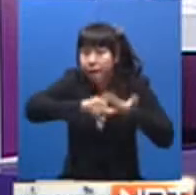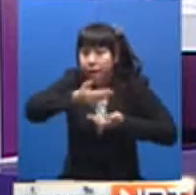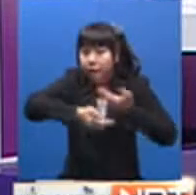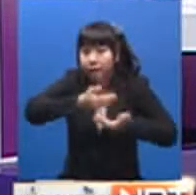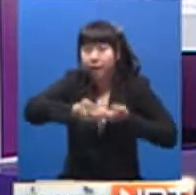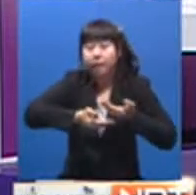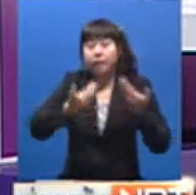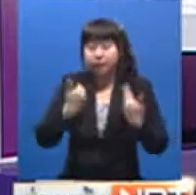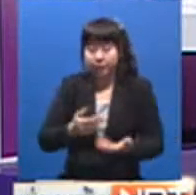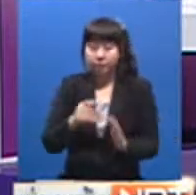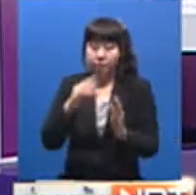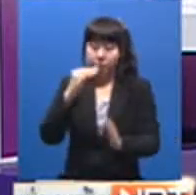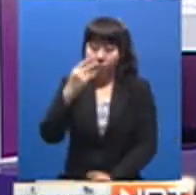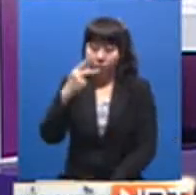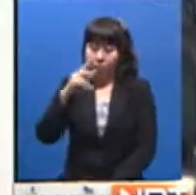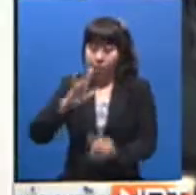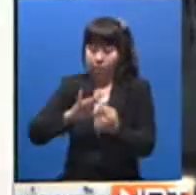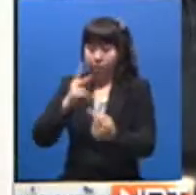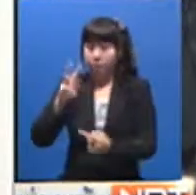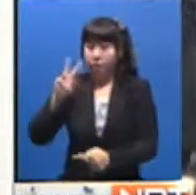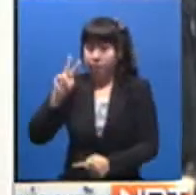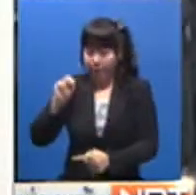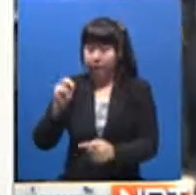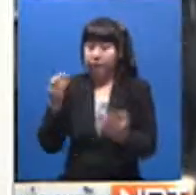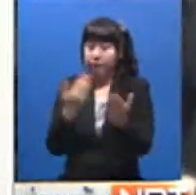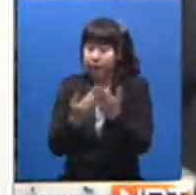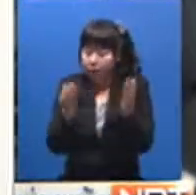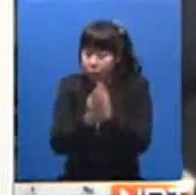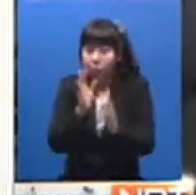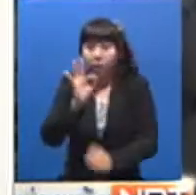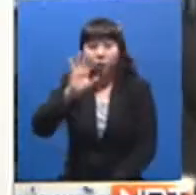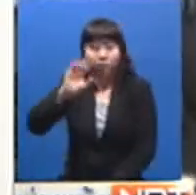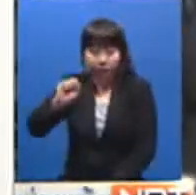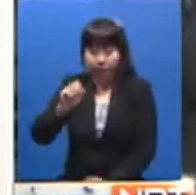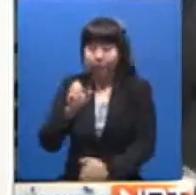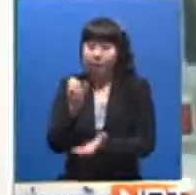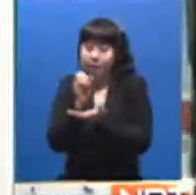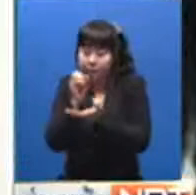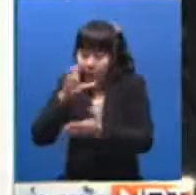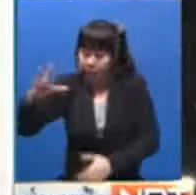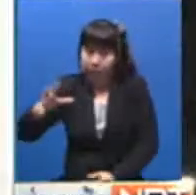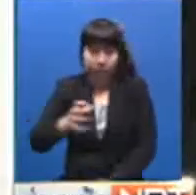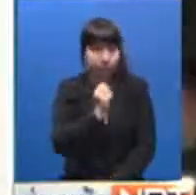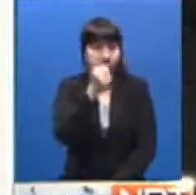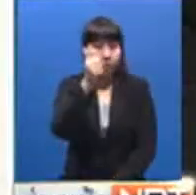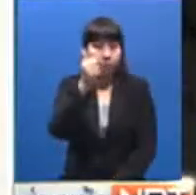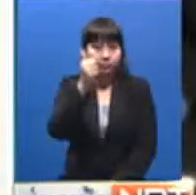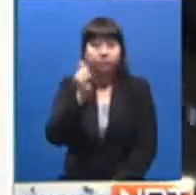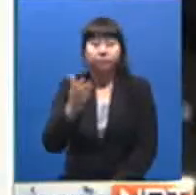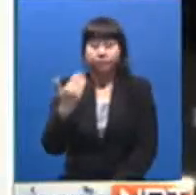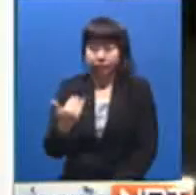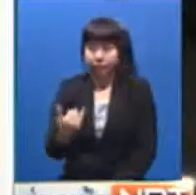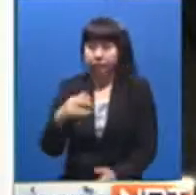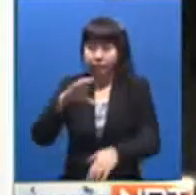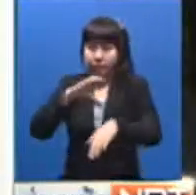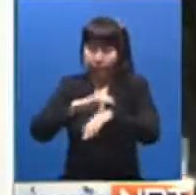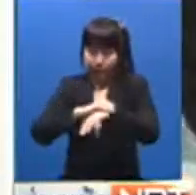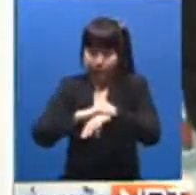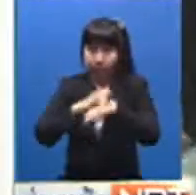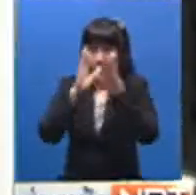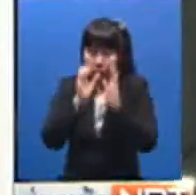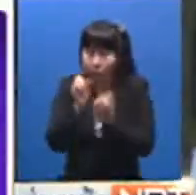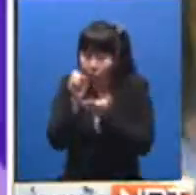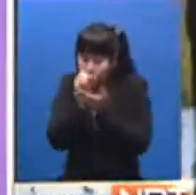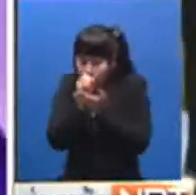นะคะพร้อมกับยึดโคเคนมูลค่ากว่า 9แสนบาทและกัญชาอีกจำนวนหนึ่งค่ะนอกจากนี้นะคะยังสามารถรอบตัวผู้